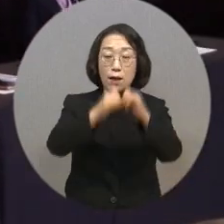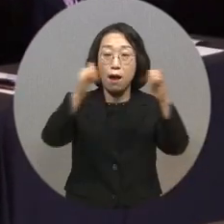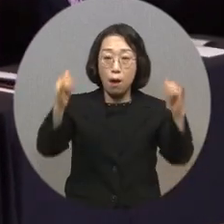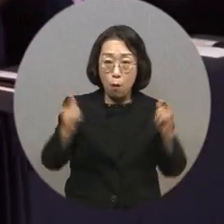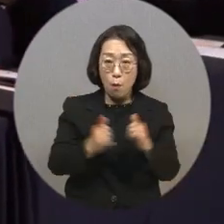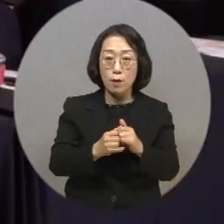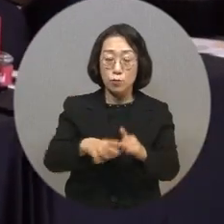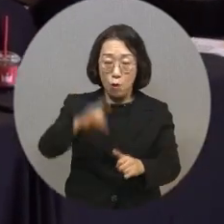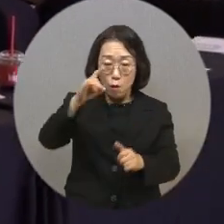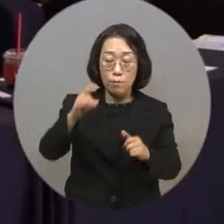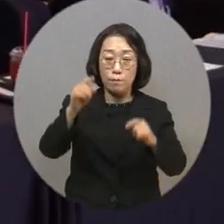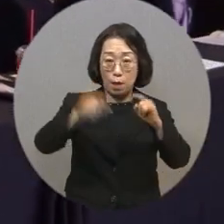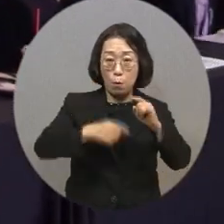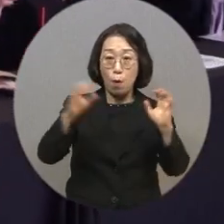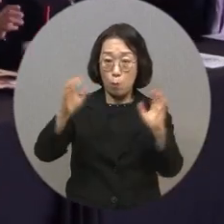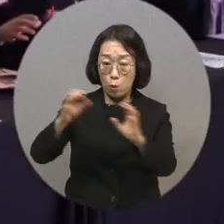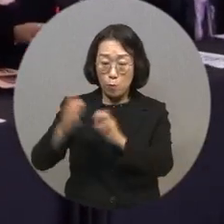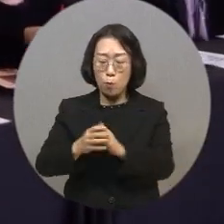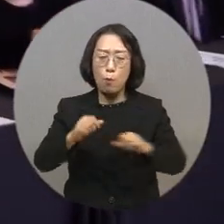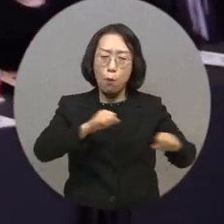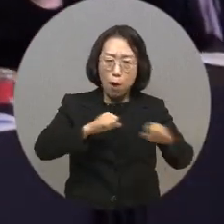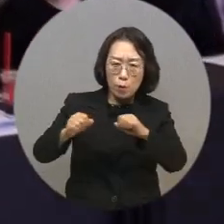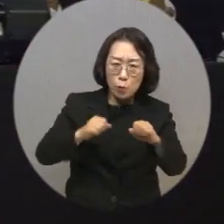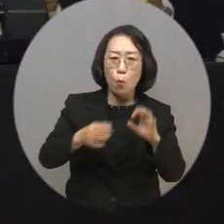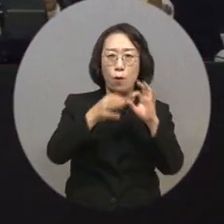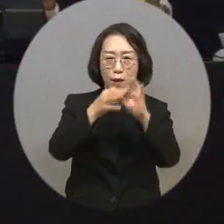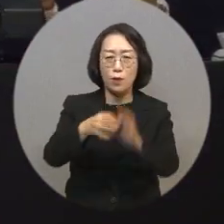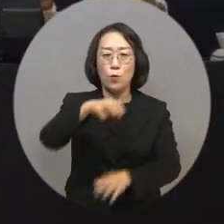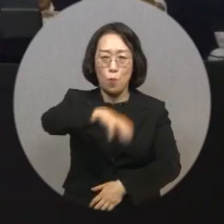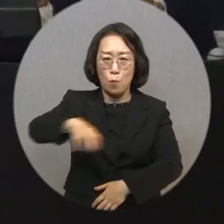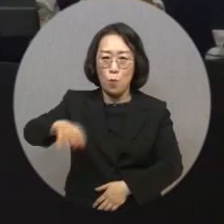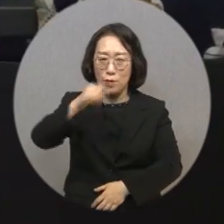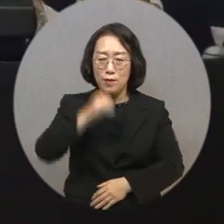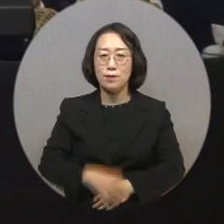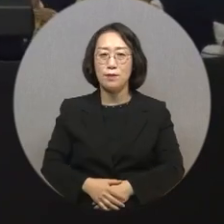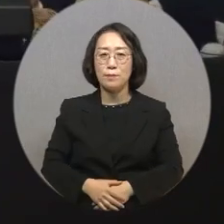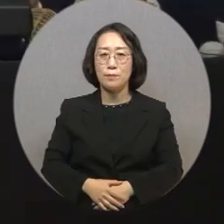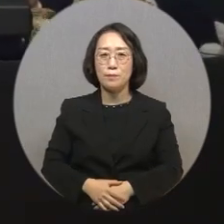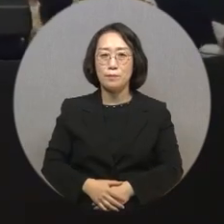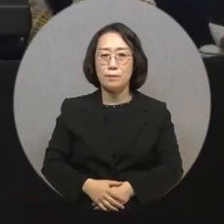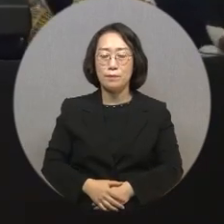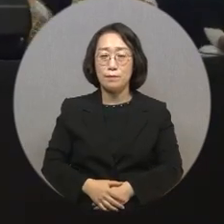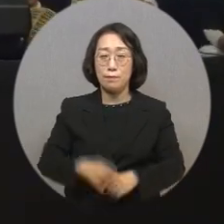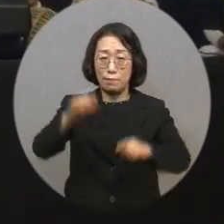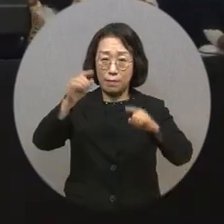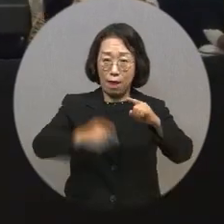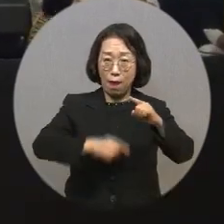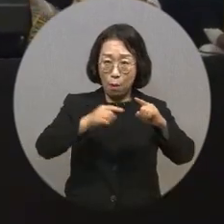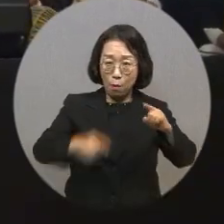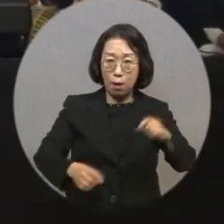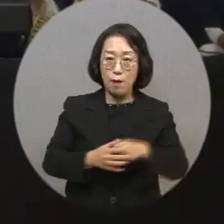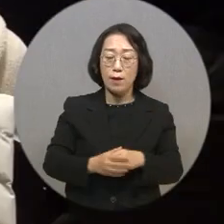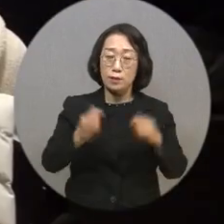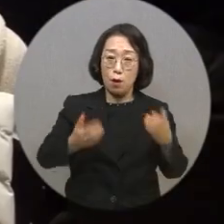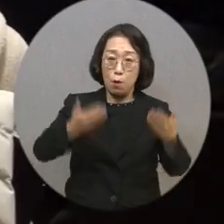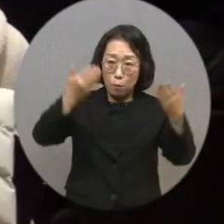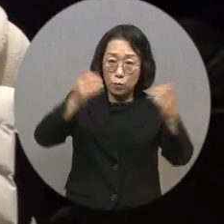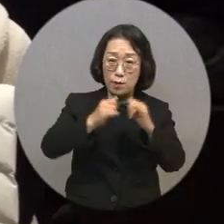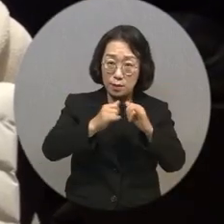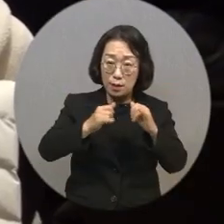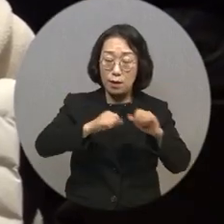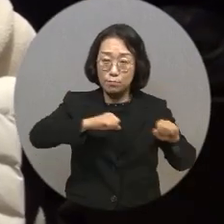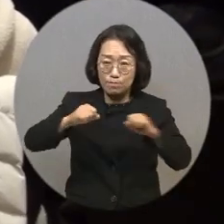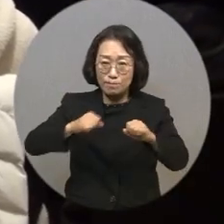선배시민이 각 지역에서 활발하게 활동하고 있습니다. 대회는 각 지역의 대표 자원봉사자들의 공연으로